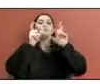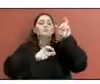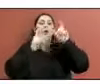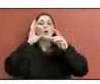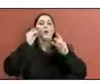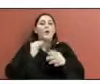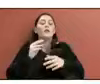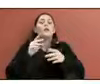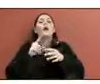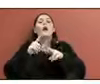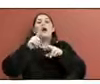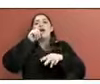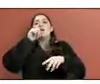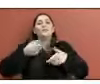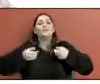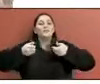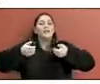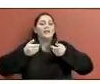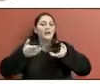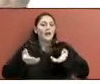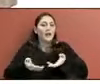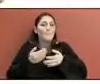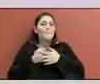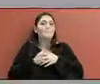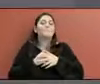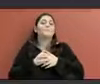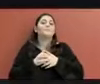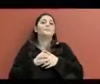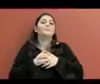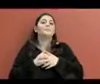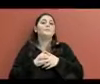akülü tekerlekli sandalyelerinde herhangi bir işte o